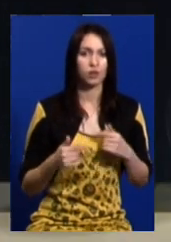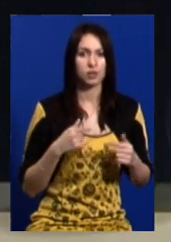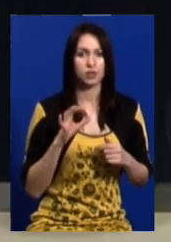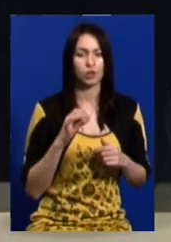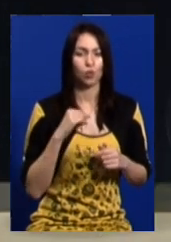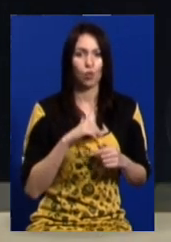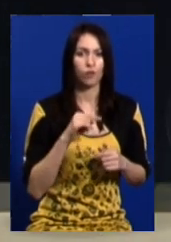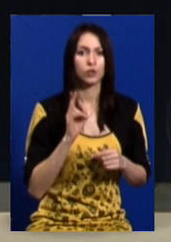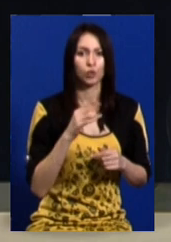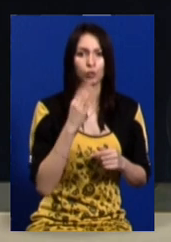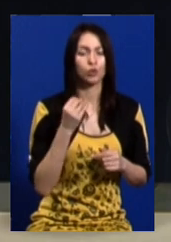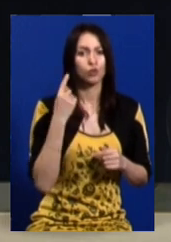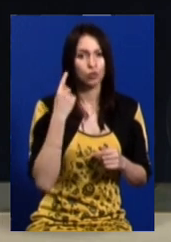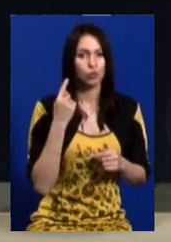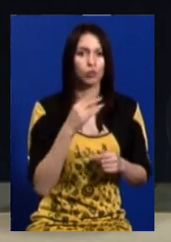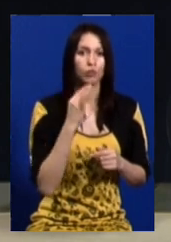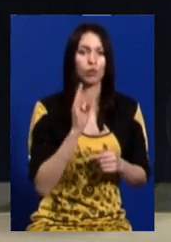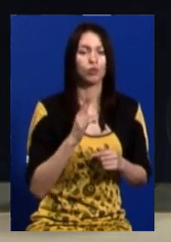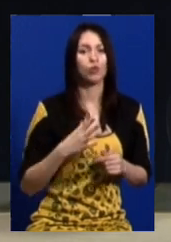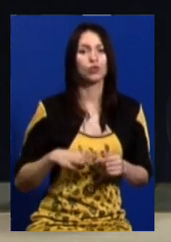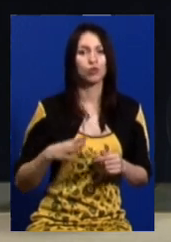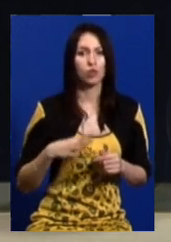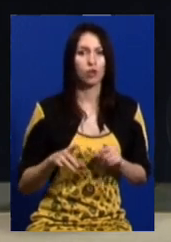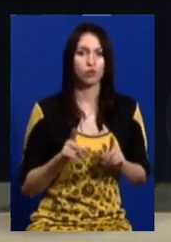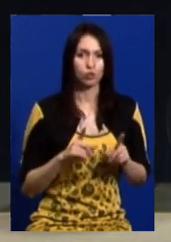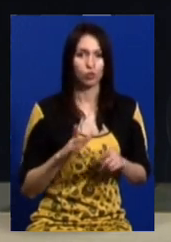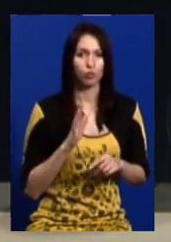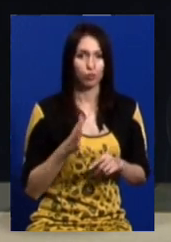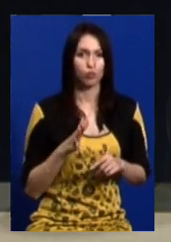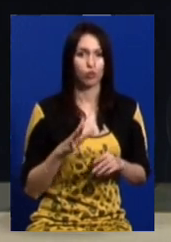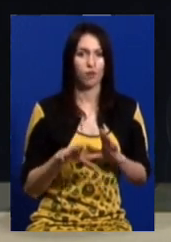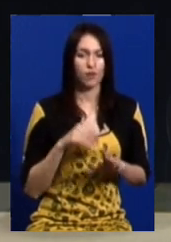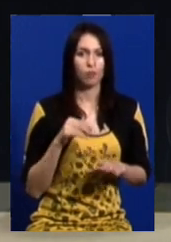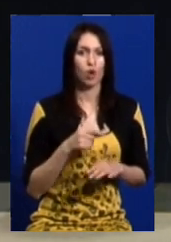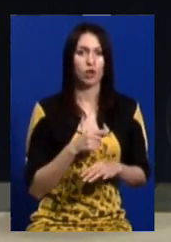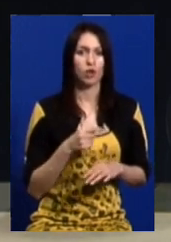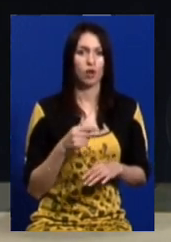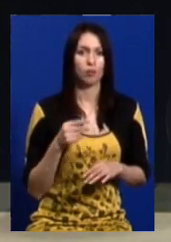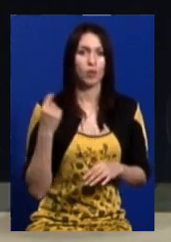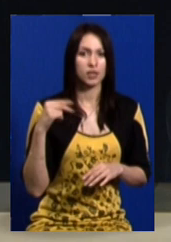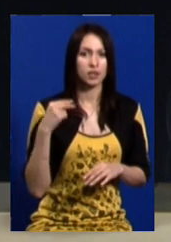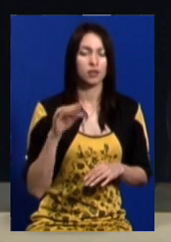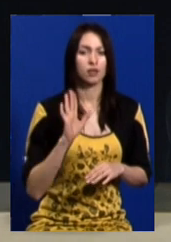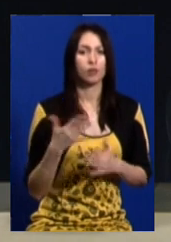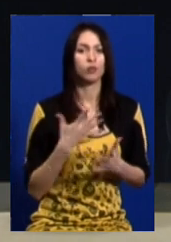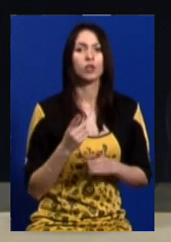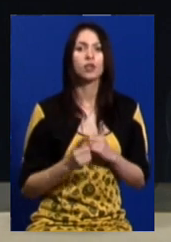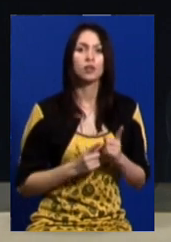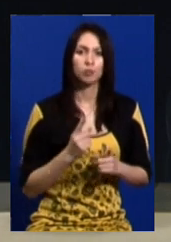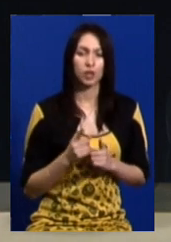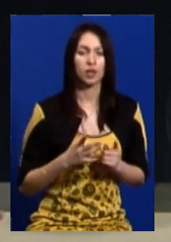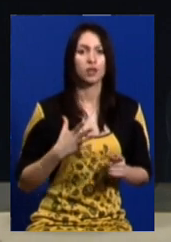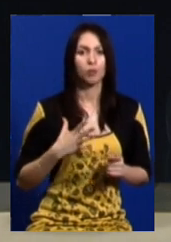духовенства, багато хто ще думає, багато хто очікує, що відбудуться вибори президента, відбудуться якісь певні зміни.